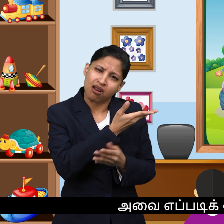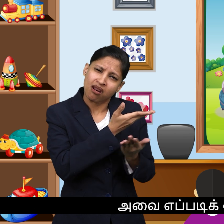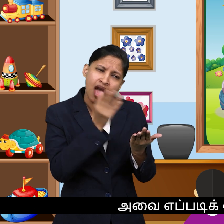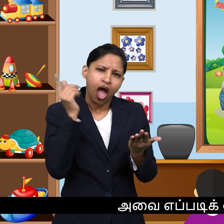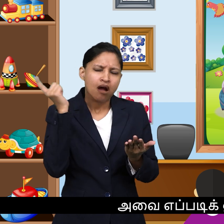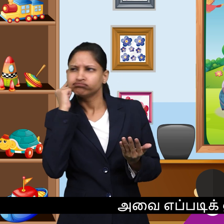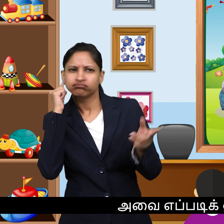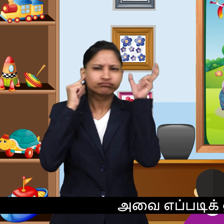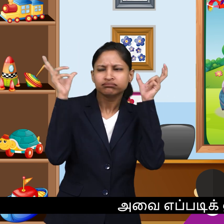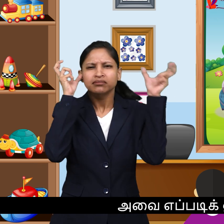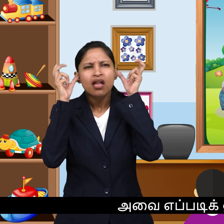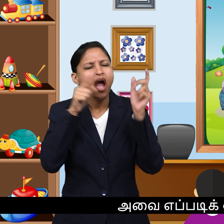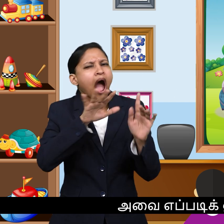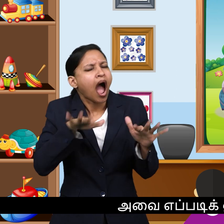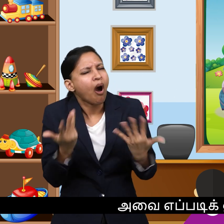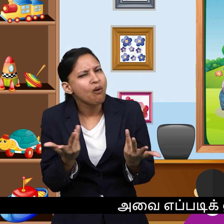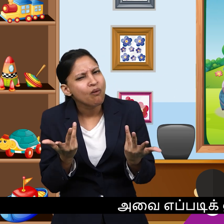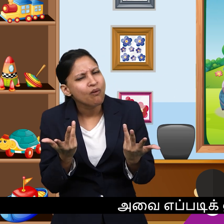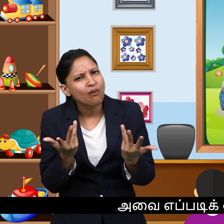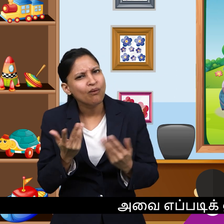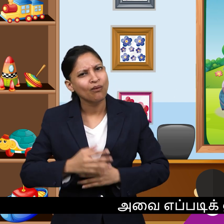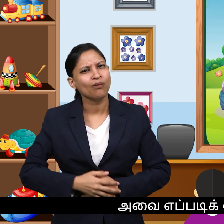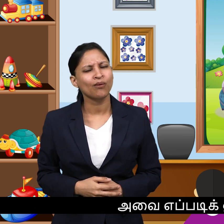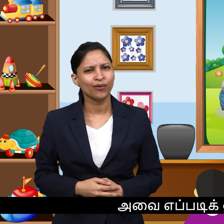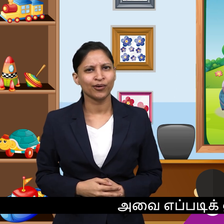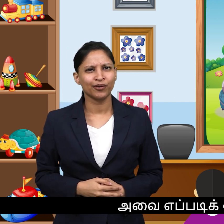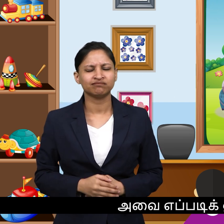அவை எப்படி ஒலியை கேட்கின்றன?